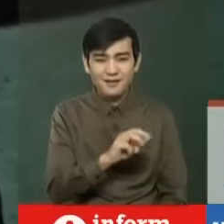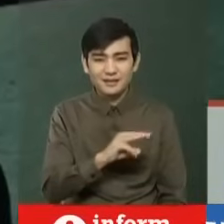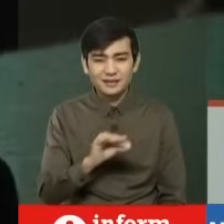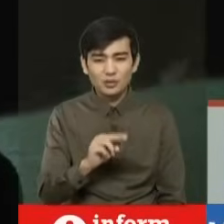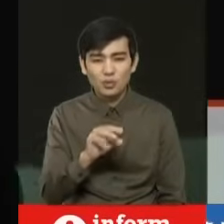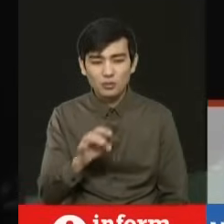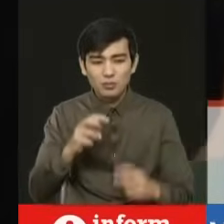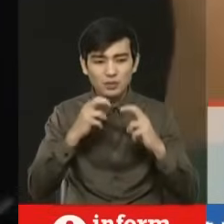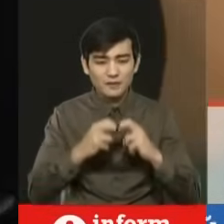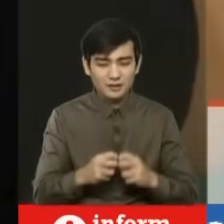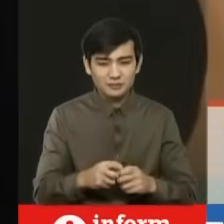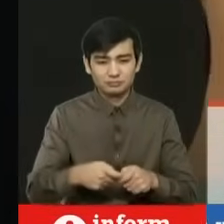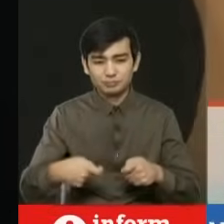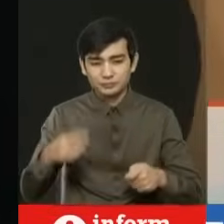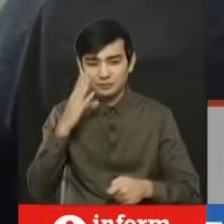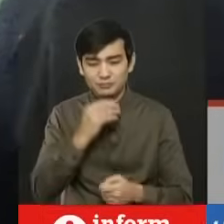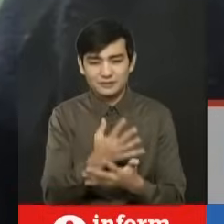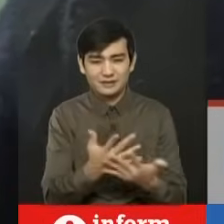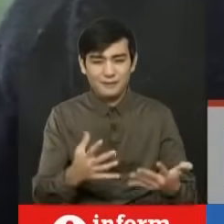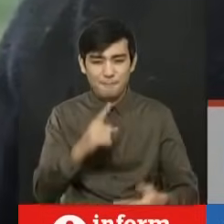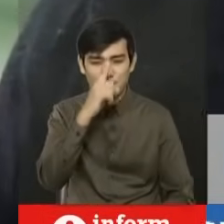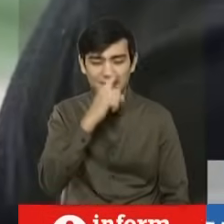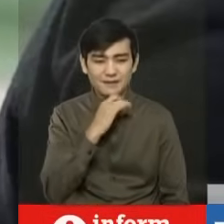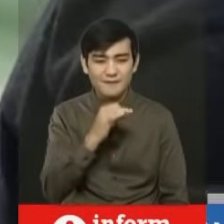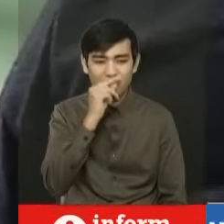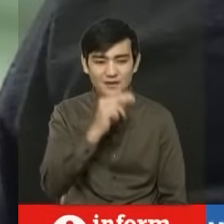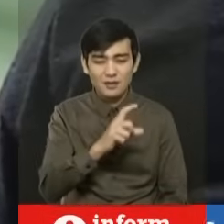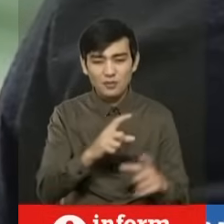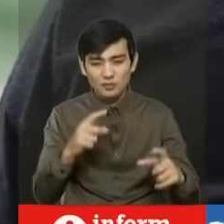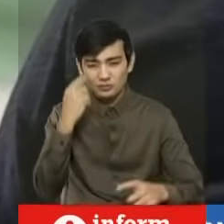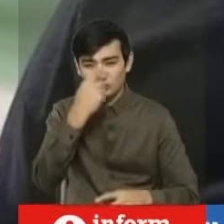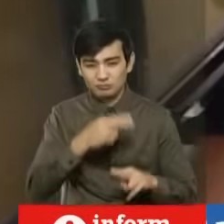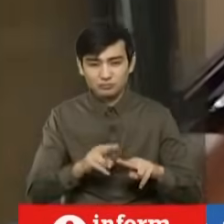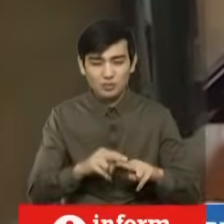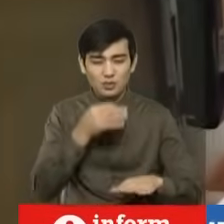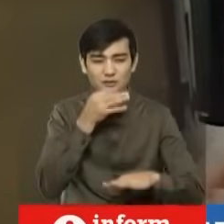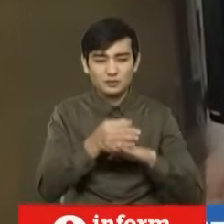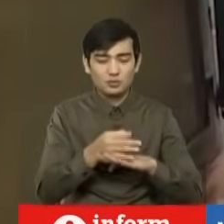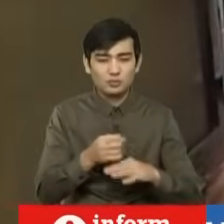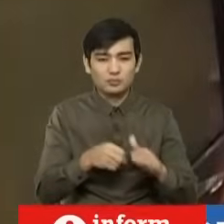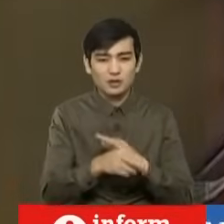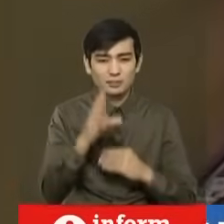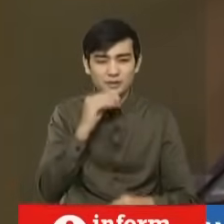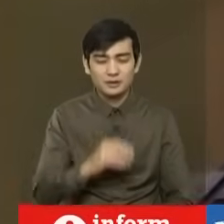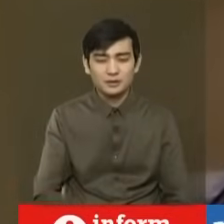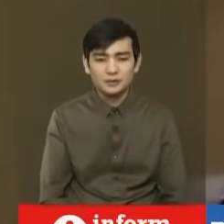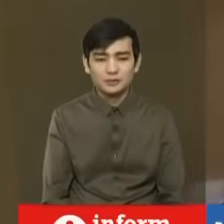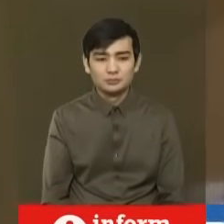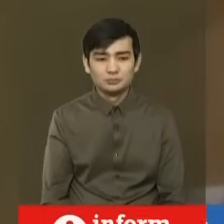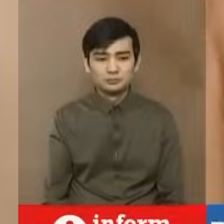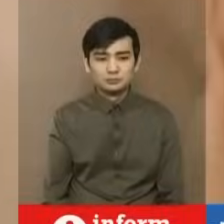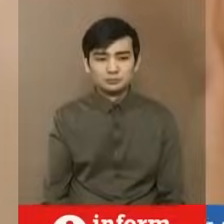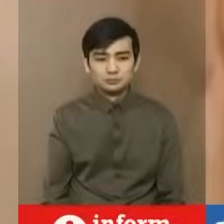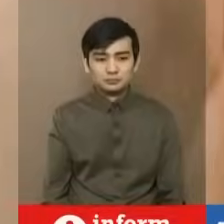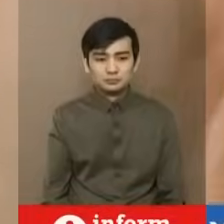затянуться на несколько месяцев и виновные лица могут избежать ответственности Динара Нургалиева